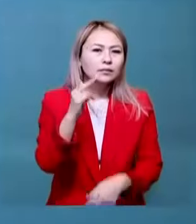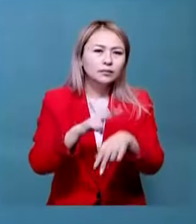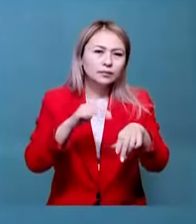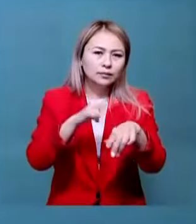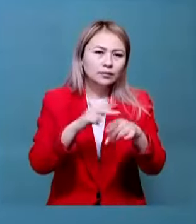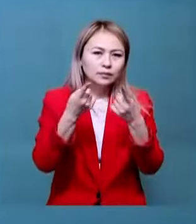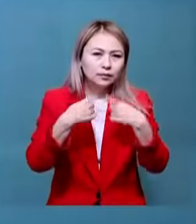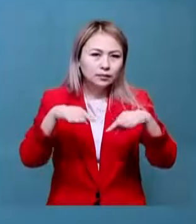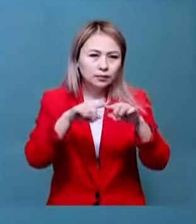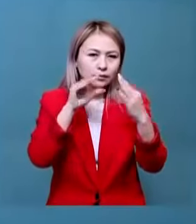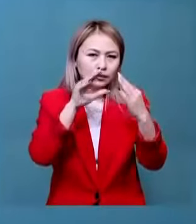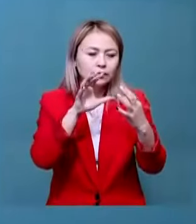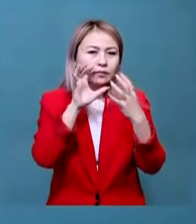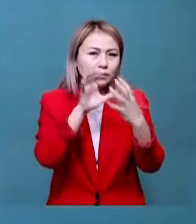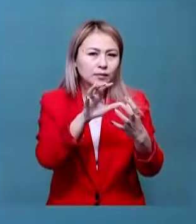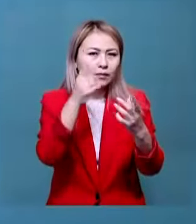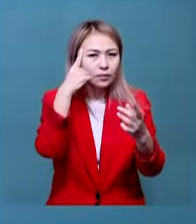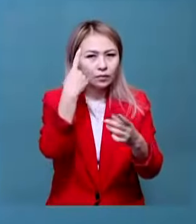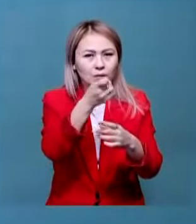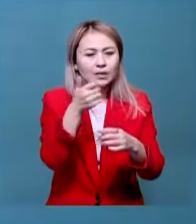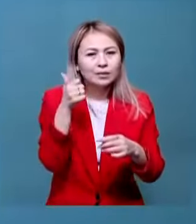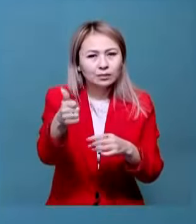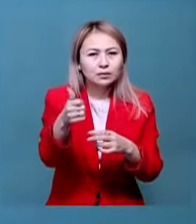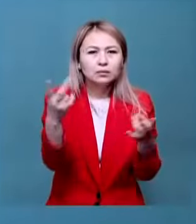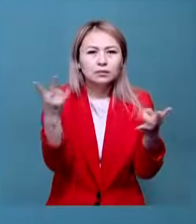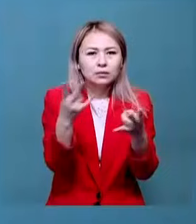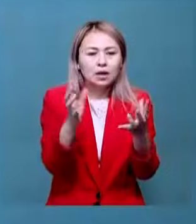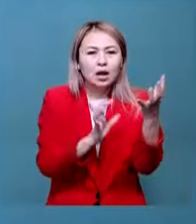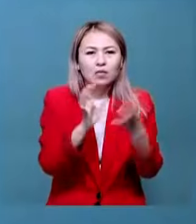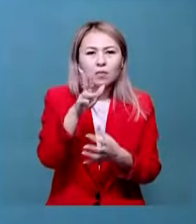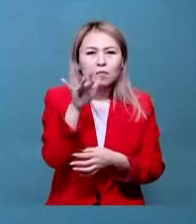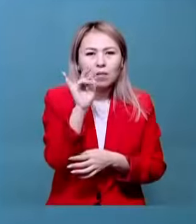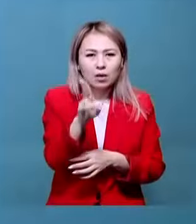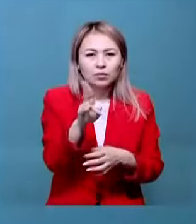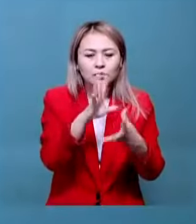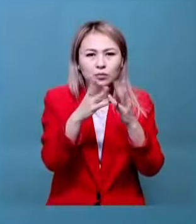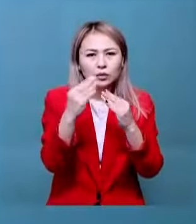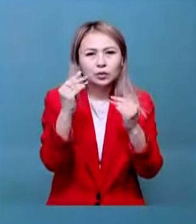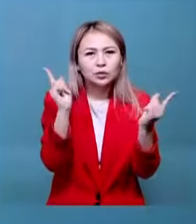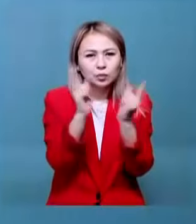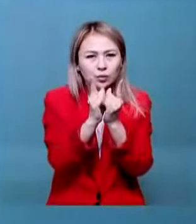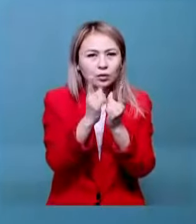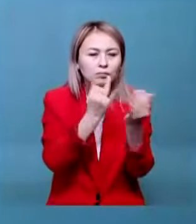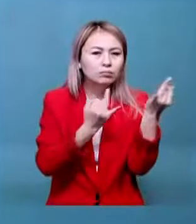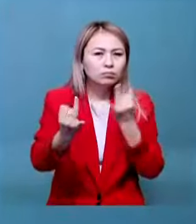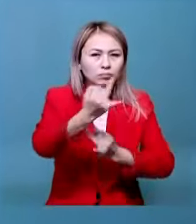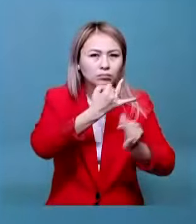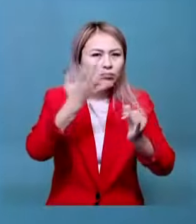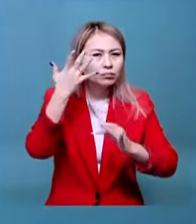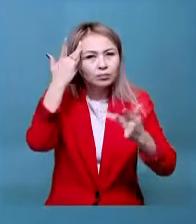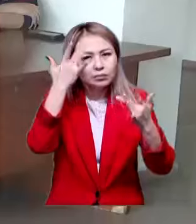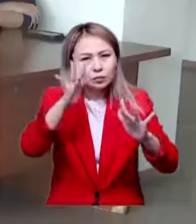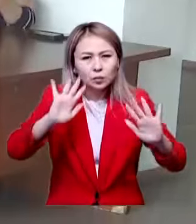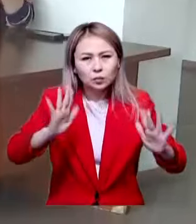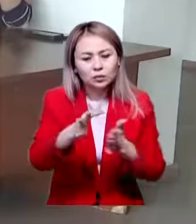Алматылық полицейлер қоғамдық көліктерге дабыл түймесін орнатуды ұсынып отыр. Бұл туралы автобус парктерінің өкілдерімен кездесуде айтылды. Оқыс